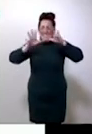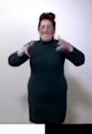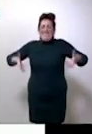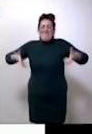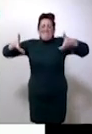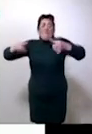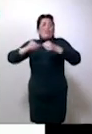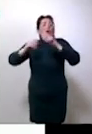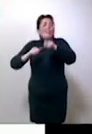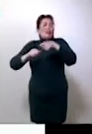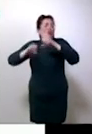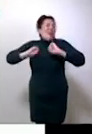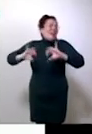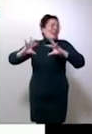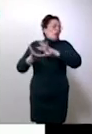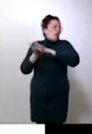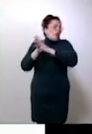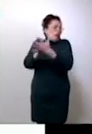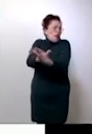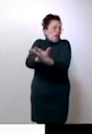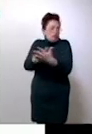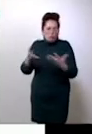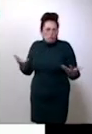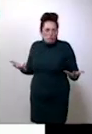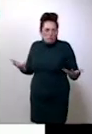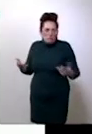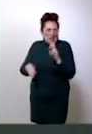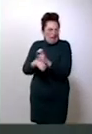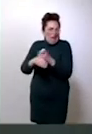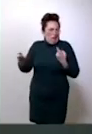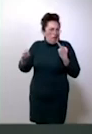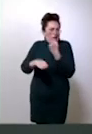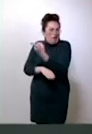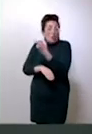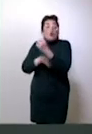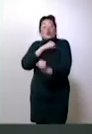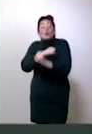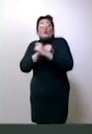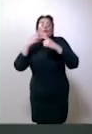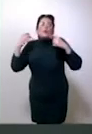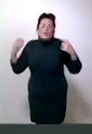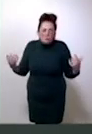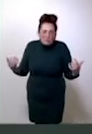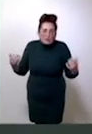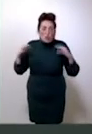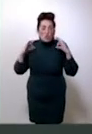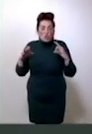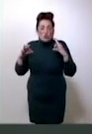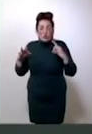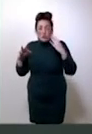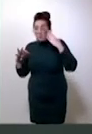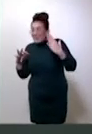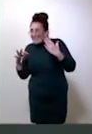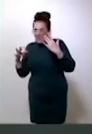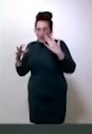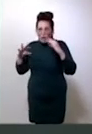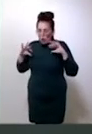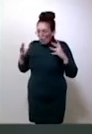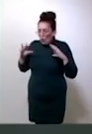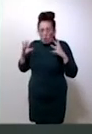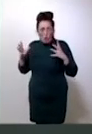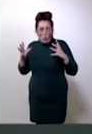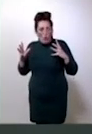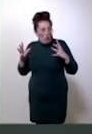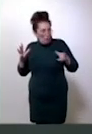après un temps long qui relève du géologique. Tant qu'il y a un horizon de développement infini, il n'y a aucune raison de remettre le ciment